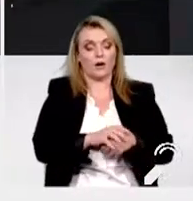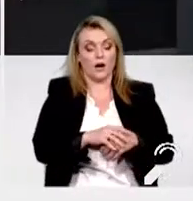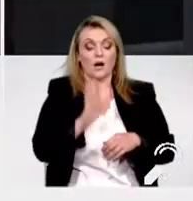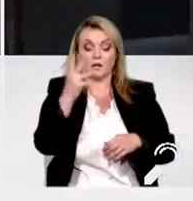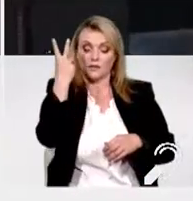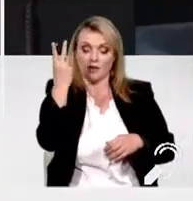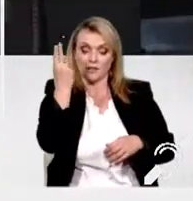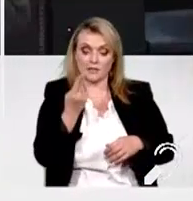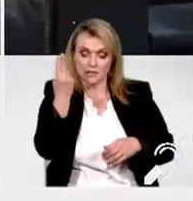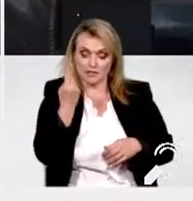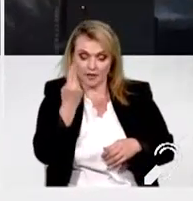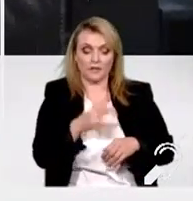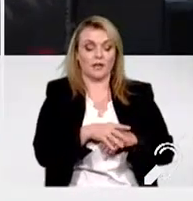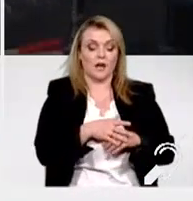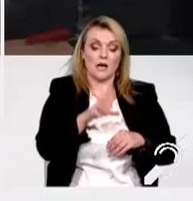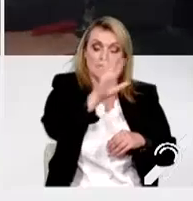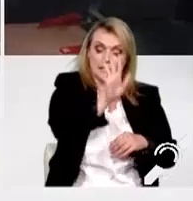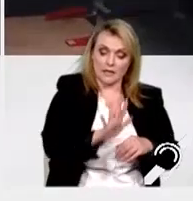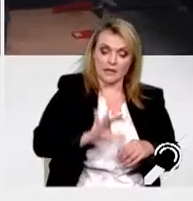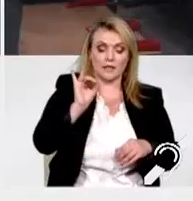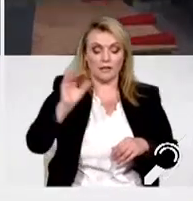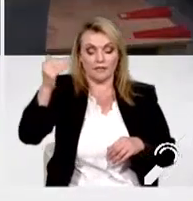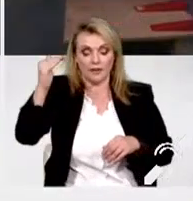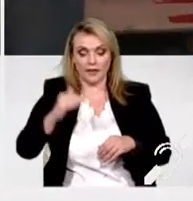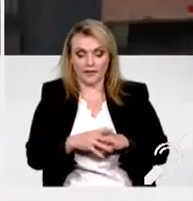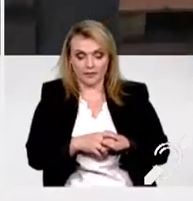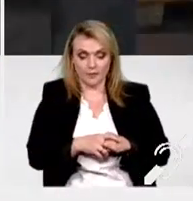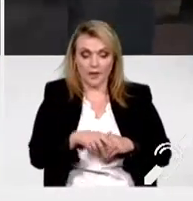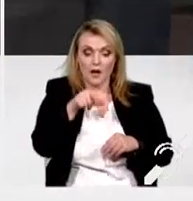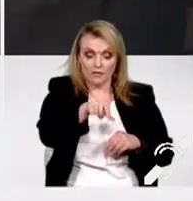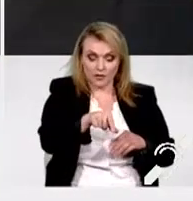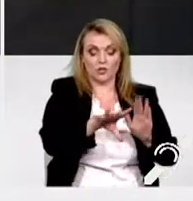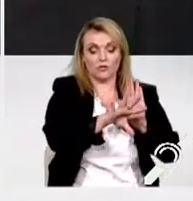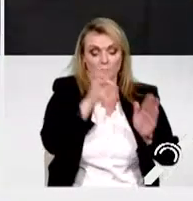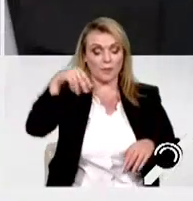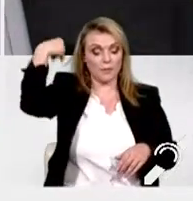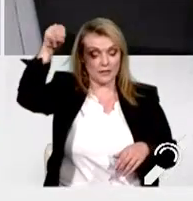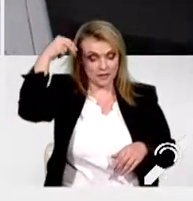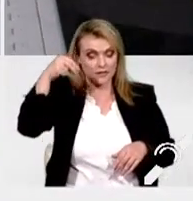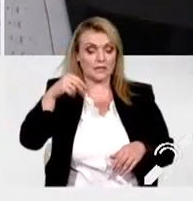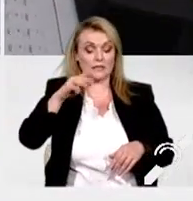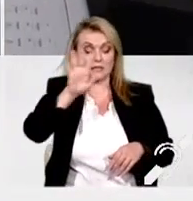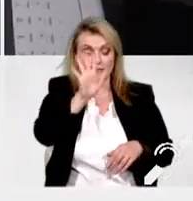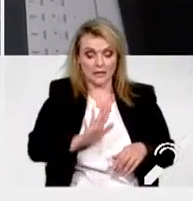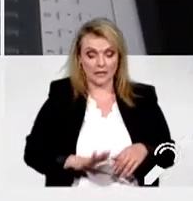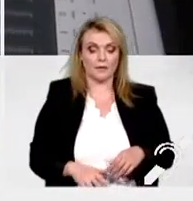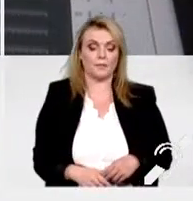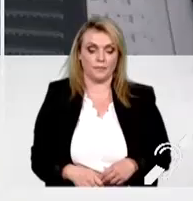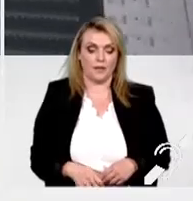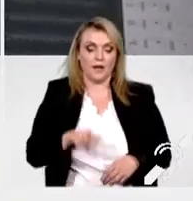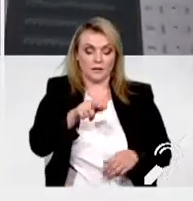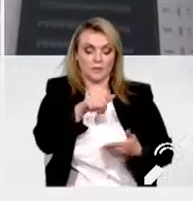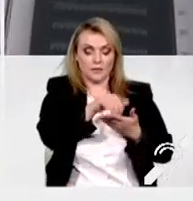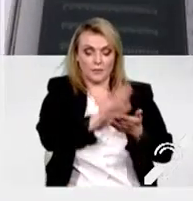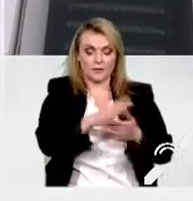culori, gri și violet. Acesta, de exemplu, este un buletin de vot pentru alegerea președintelui. Are culoare gri și include lista cu cei